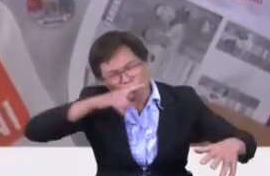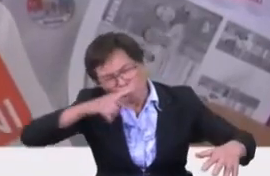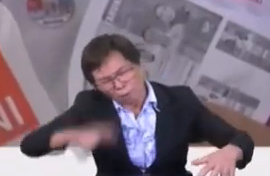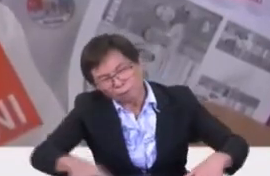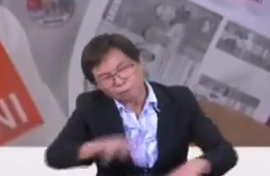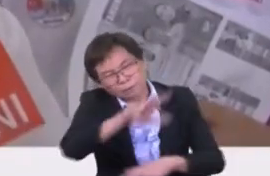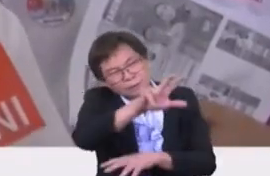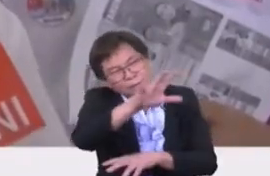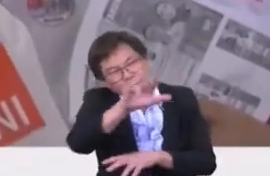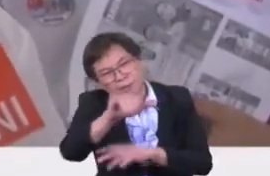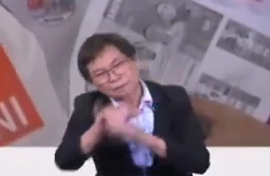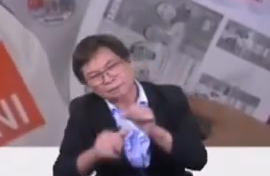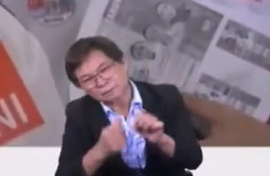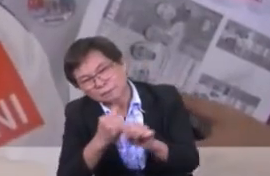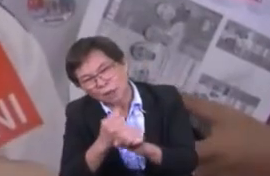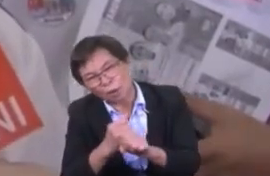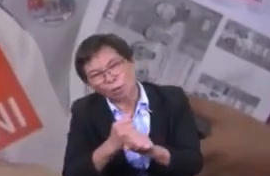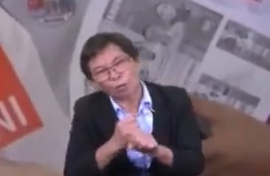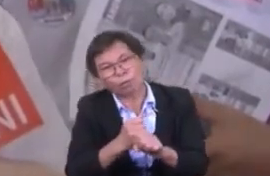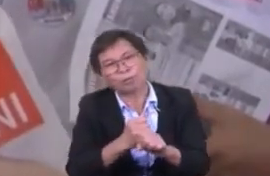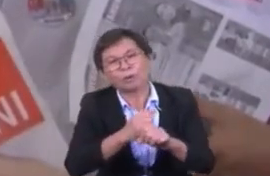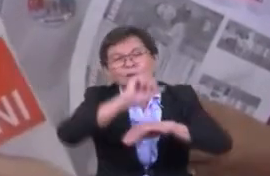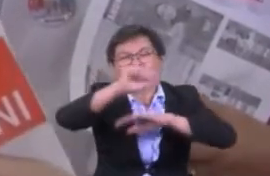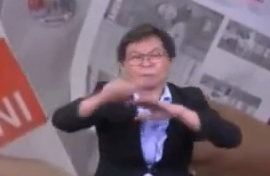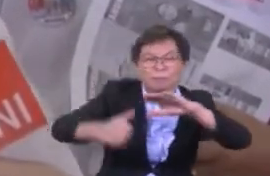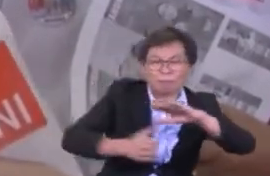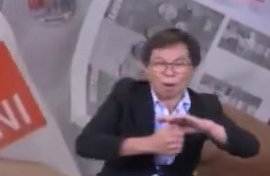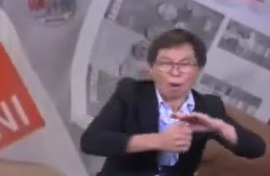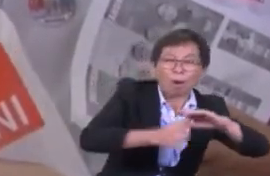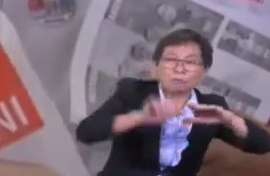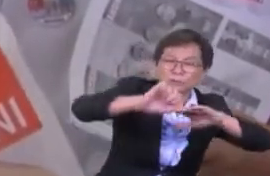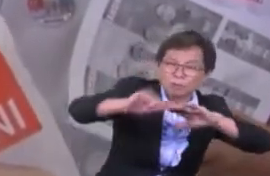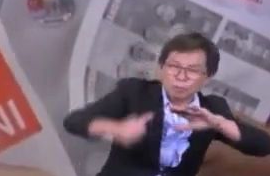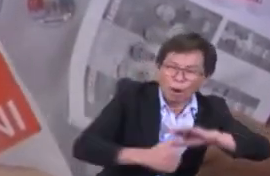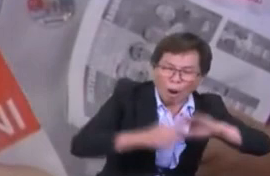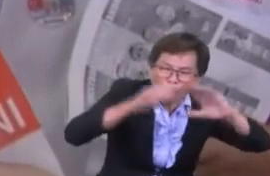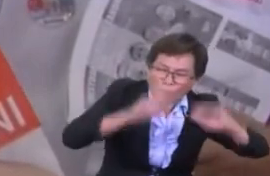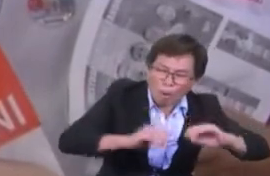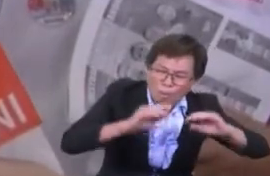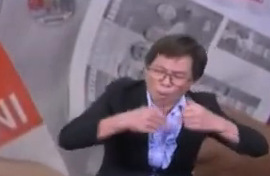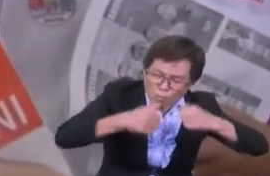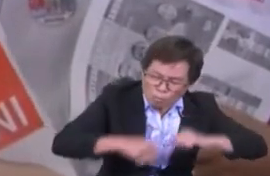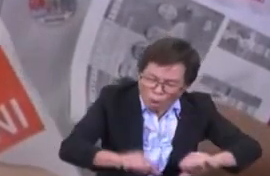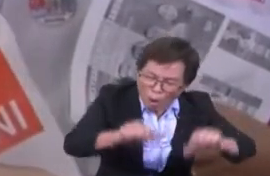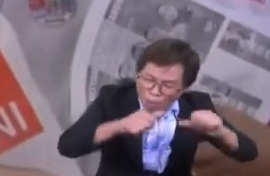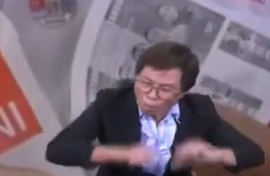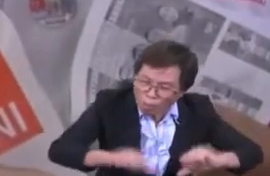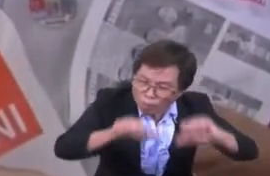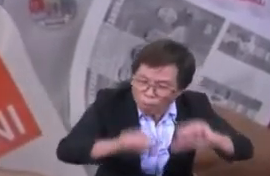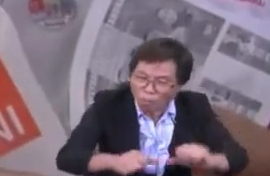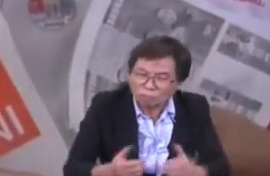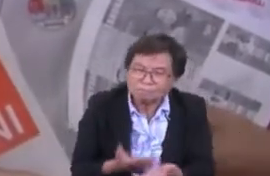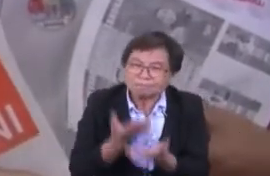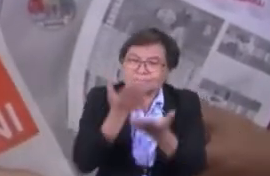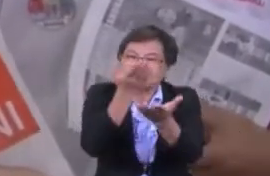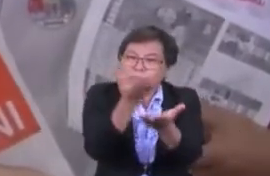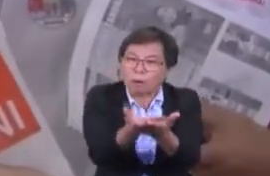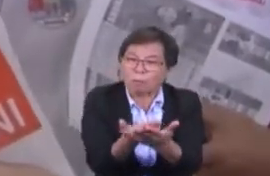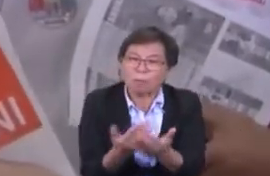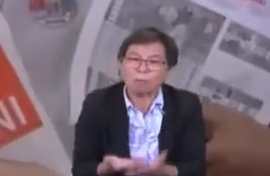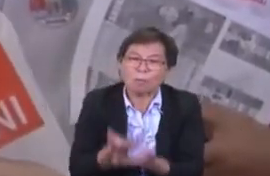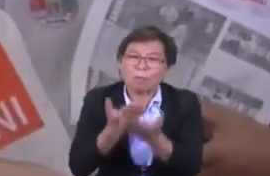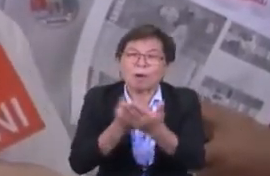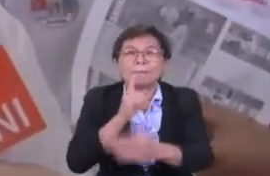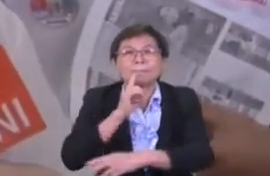dibawa setiap persidangan secara konsisten perkara ini di bawah yaitu